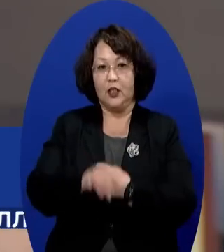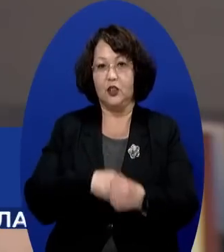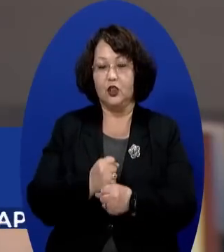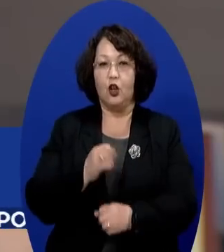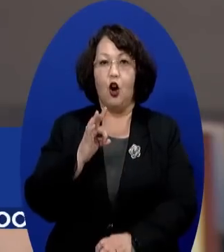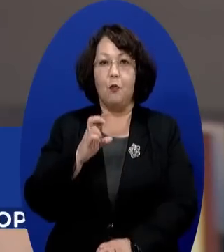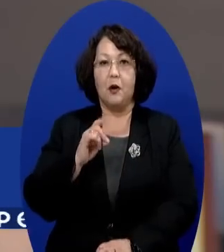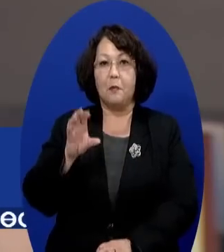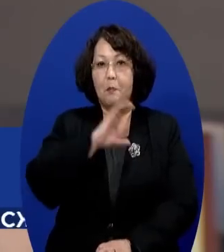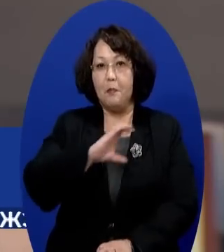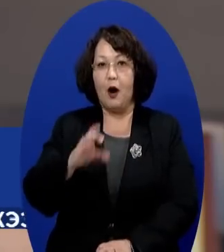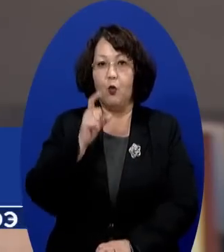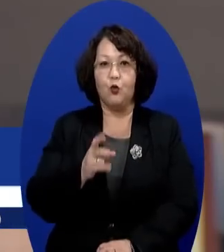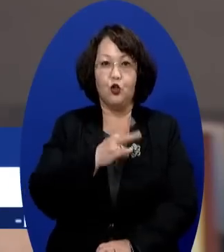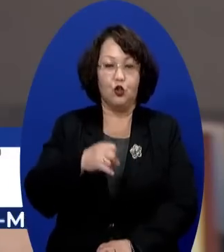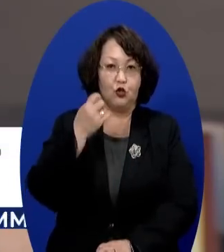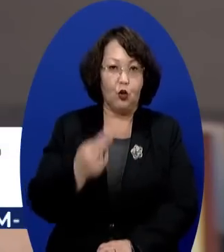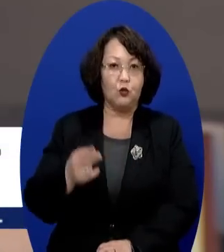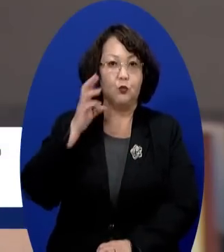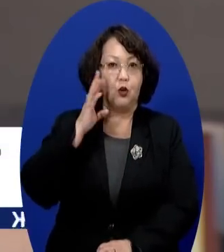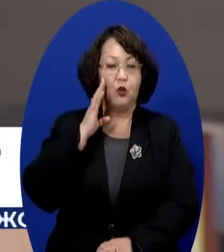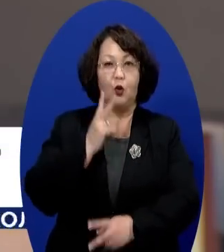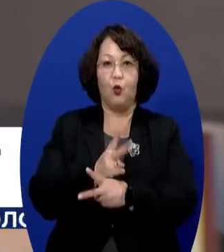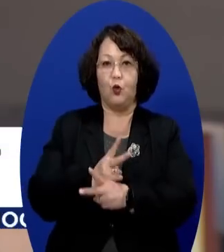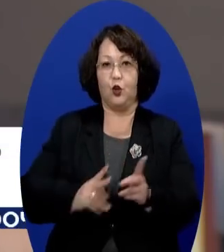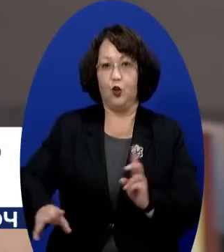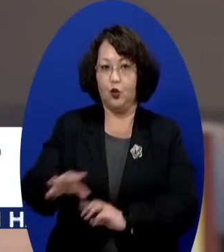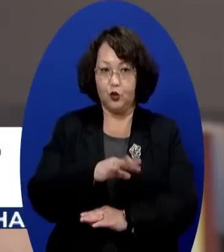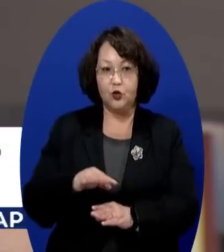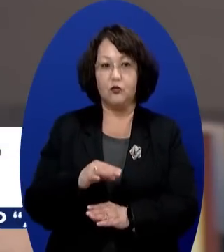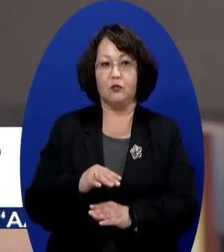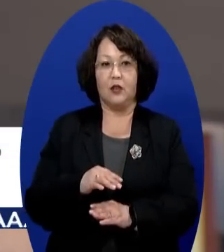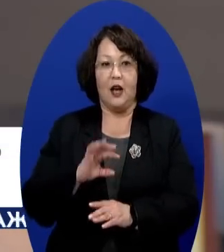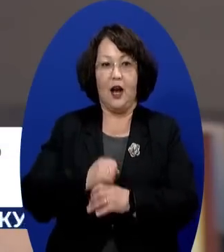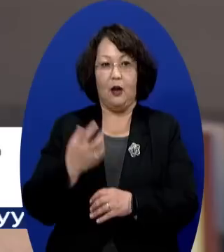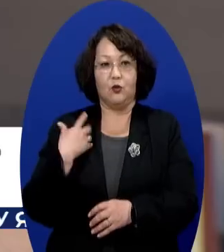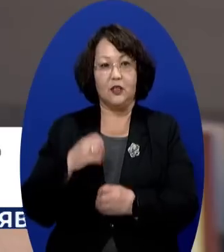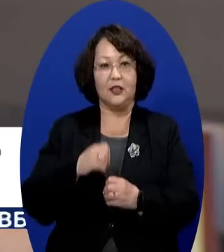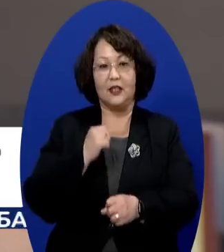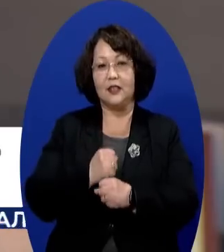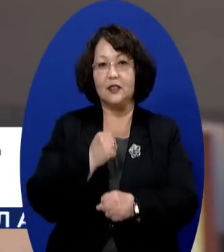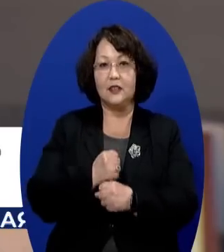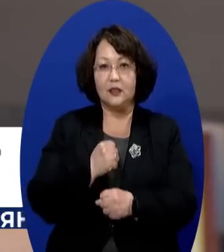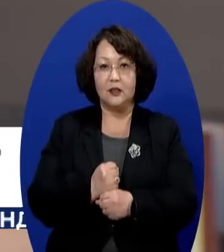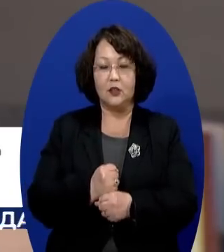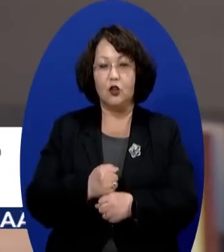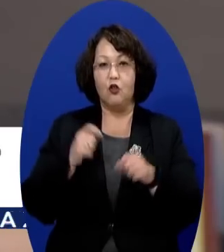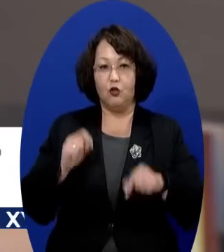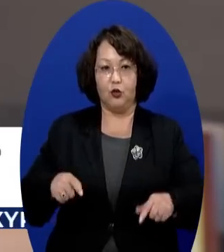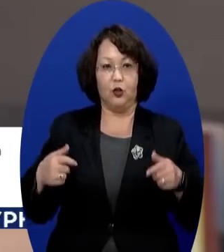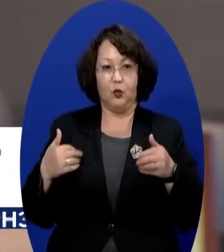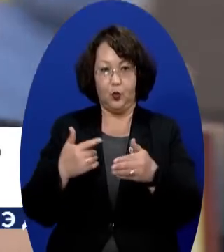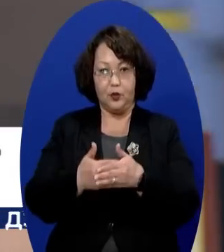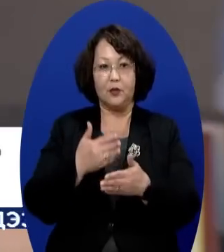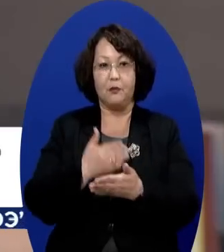байгууллагад хүний нөөц бодлого хууль эрх зүйн орчныг одоо хариуцсан ажиллаж өдөө хүрлээ.